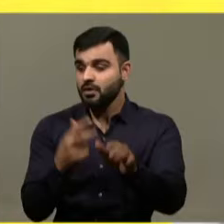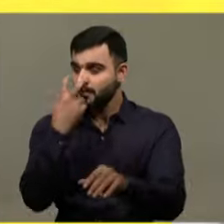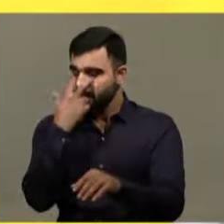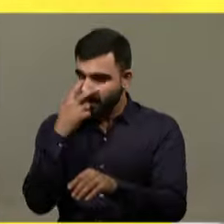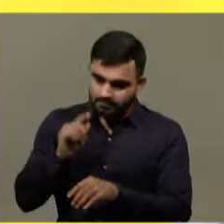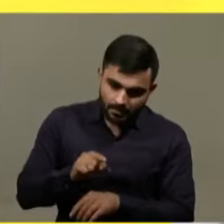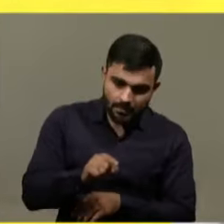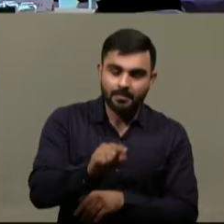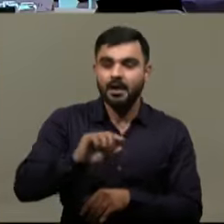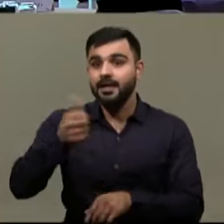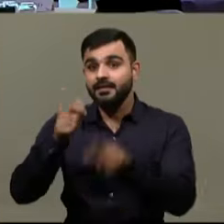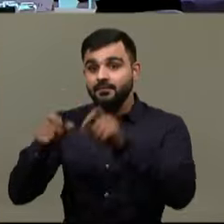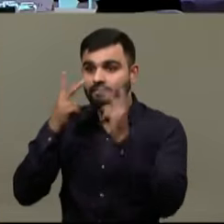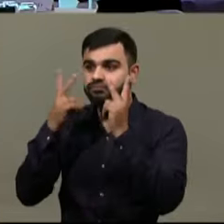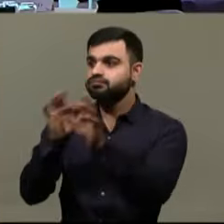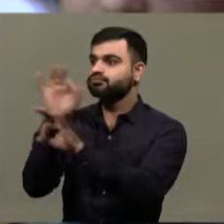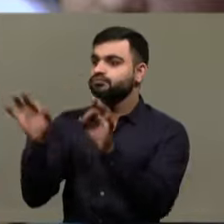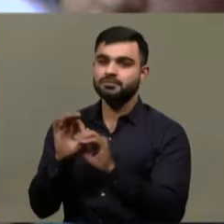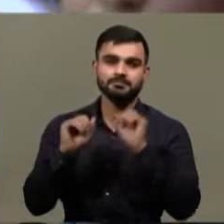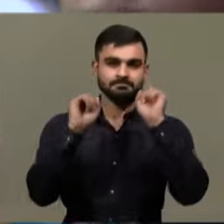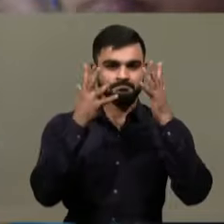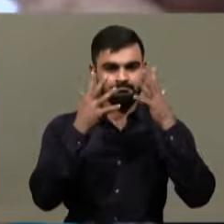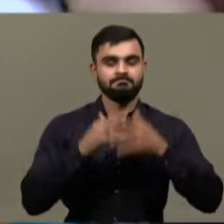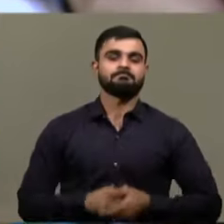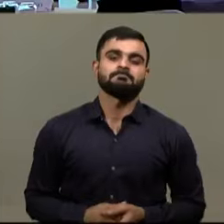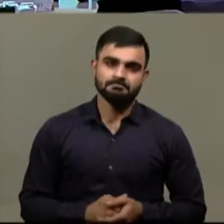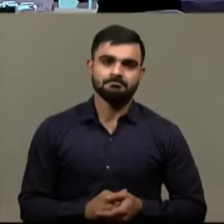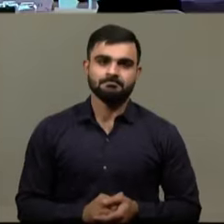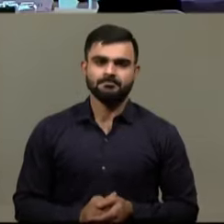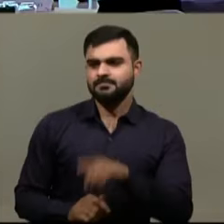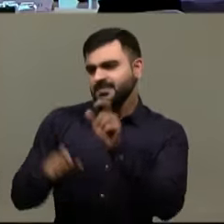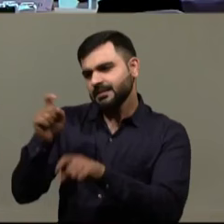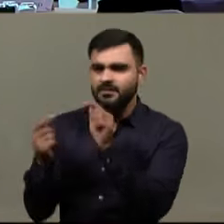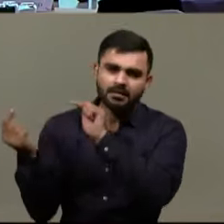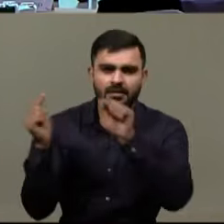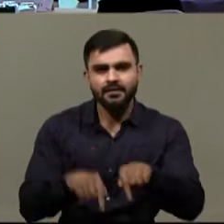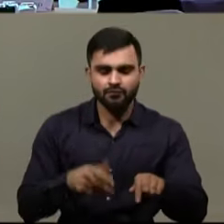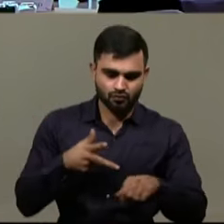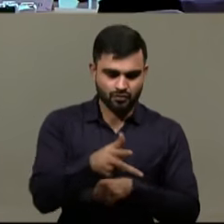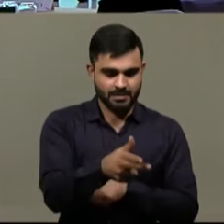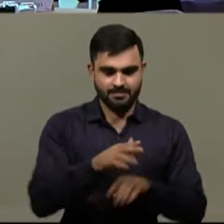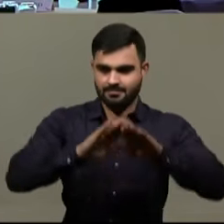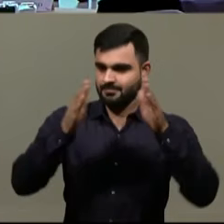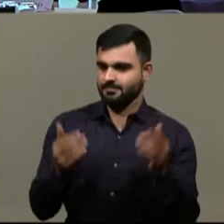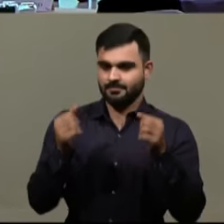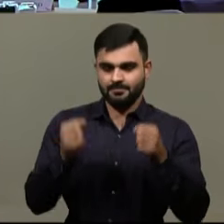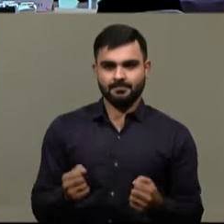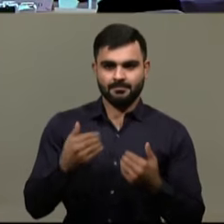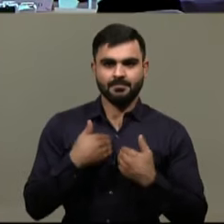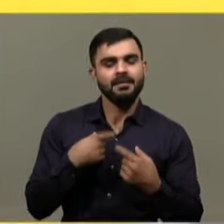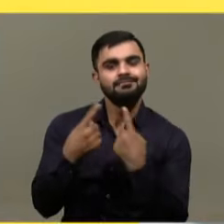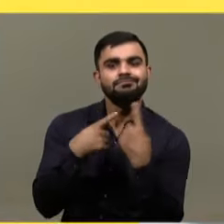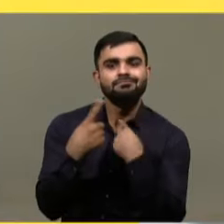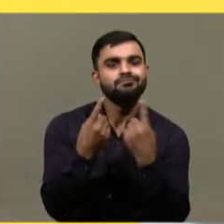स्पॉट्स जो बाकी लोगों को नहीं दिखते नहीं तो लोग आएंगे फीता काटेंगे व स्टेज पर बैठेंगे हमारी बातें